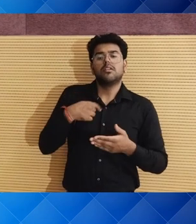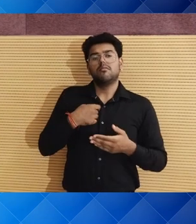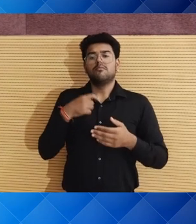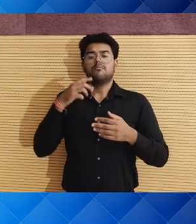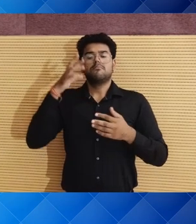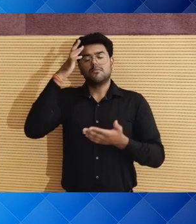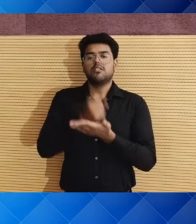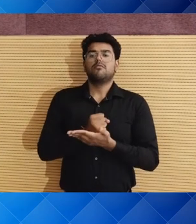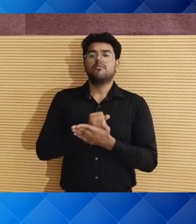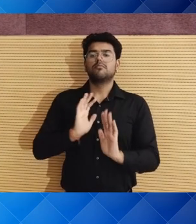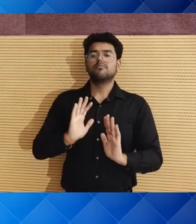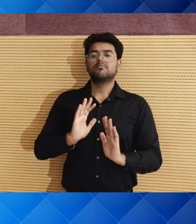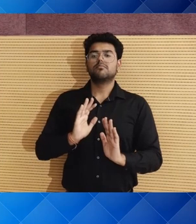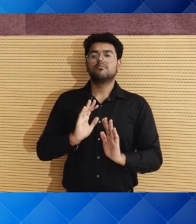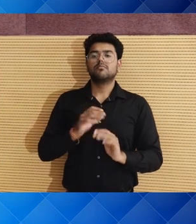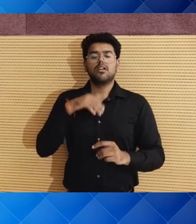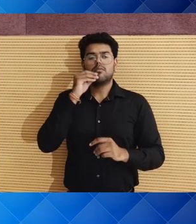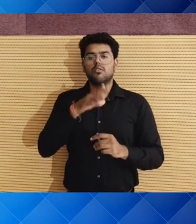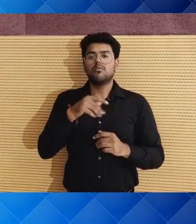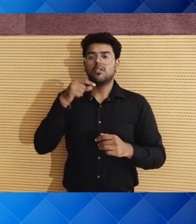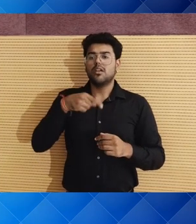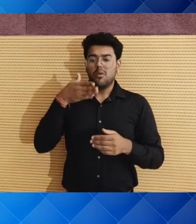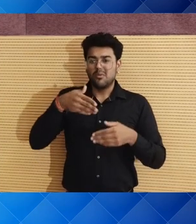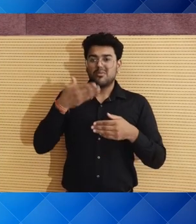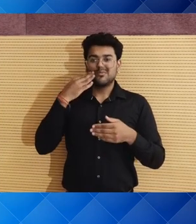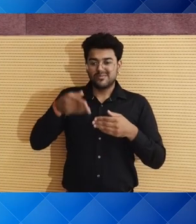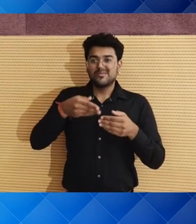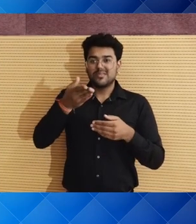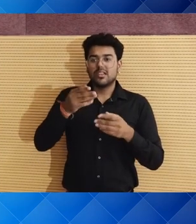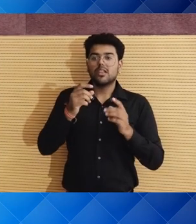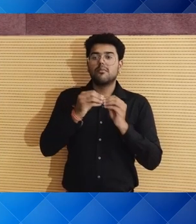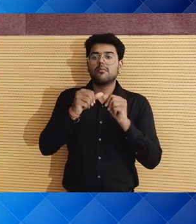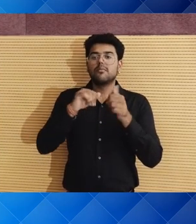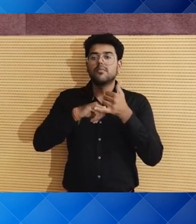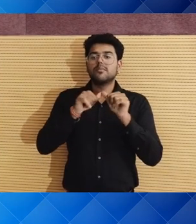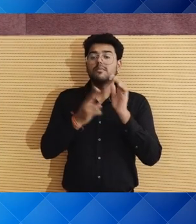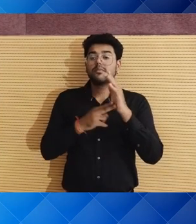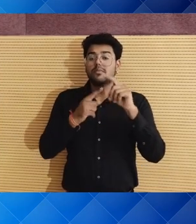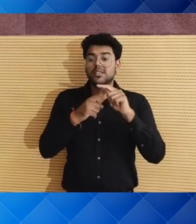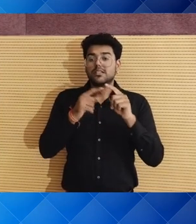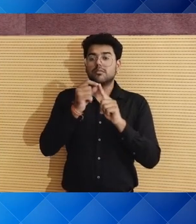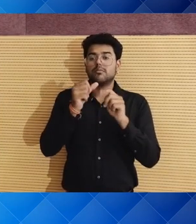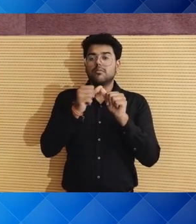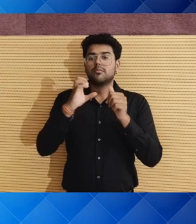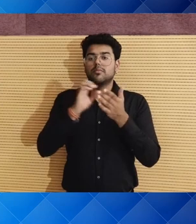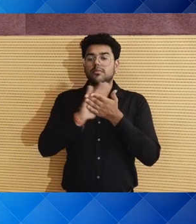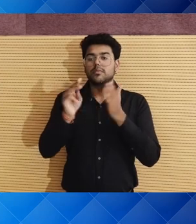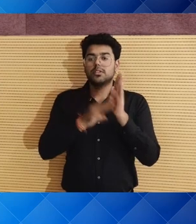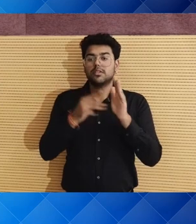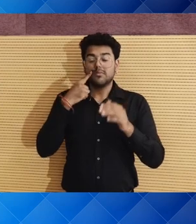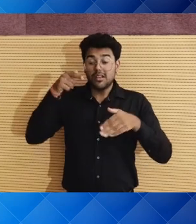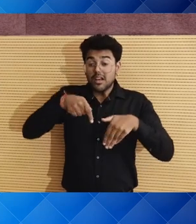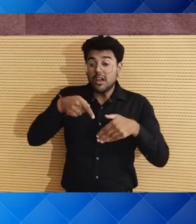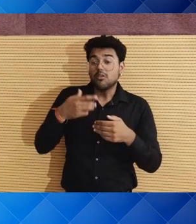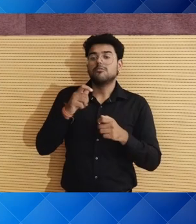हूँ कि हम जो आपको सरस्वती बसंत पंचमी का जो दिन है सर वो भी ऐतिहासिक होगा। मैं अभी से अपने साथियों के